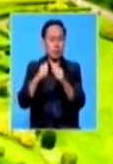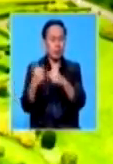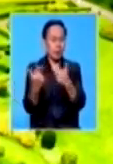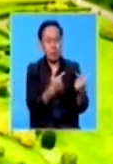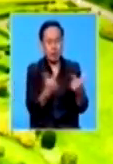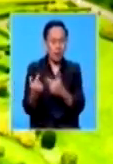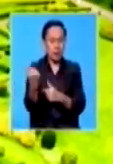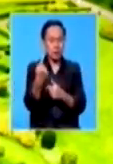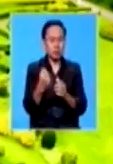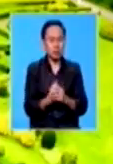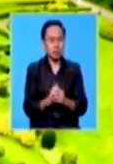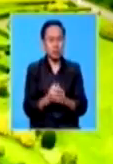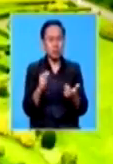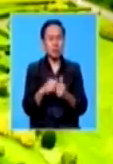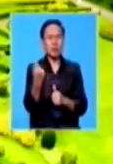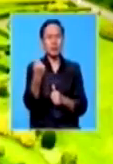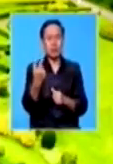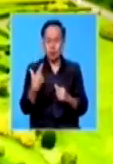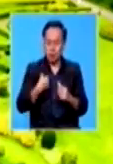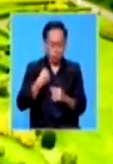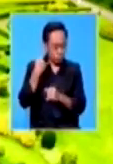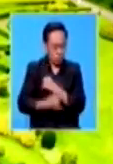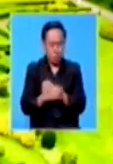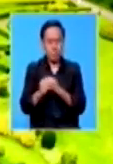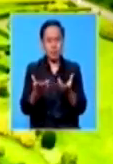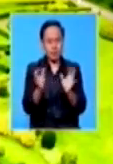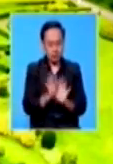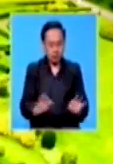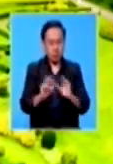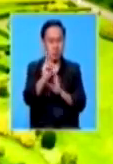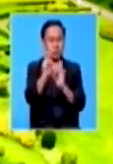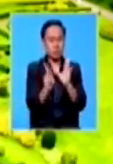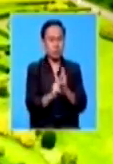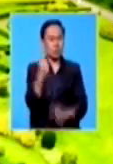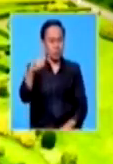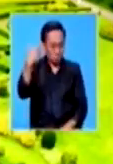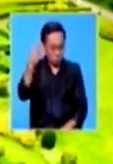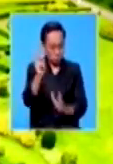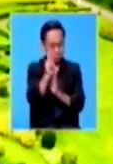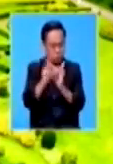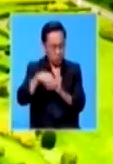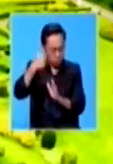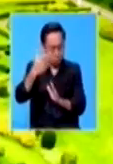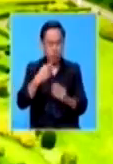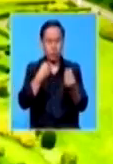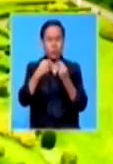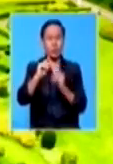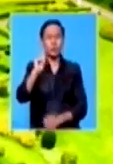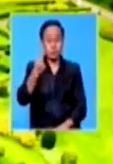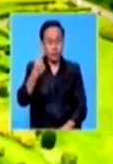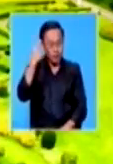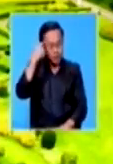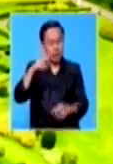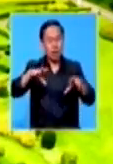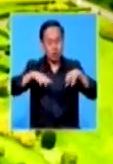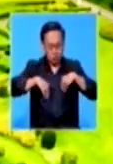อมดีกันนะก็รู้อยู่ว่าเรื่องอะไรนะแต่มันต้องกฎหมายก่อนสิถึงจะดีกันได้ทุกอย่างอ่ะมันต้องกฎหมายก่อนนะในเรื่อง